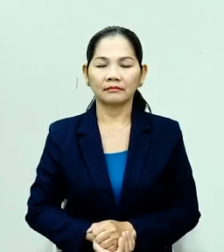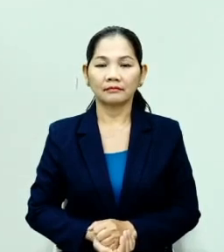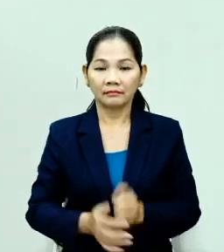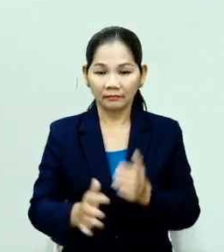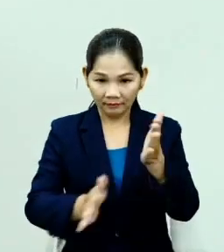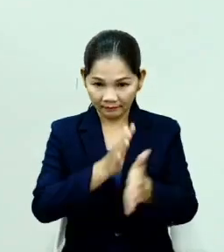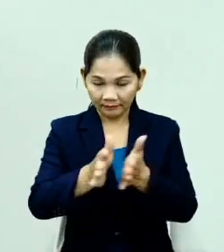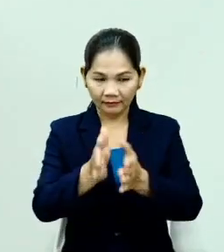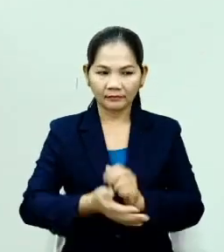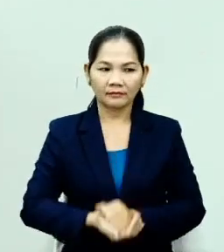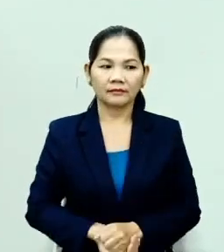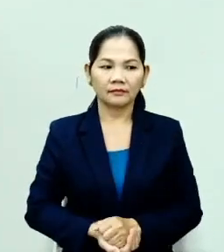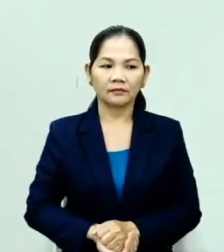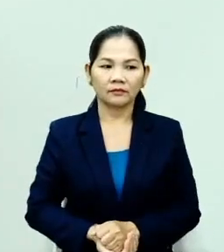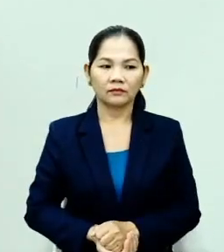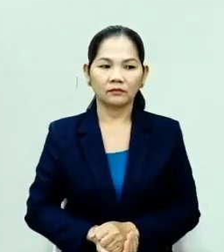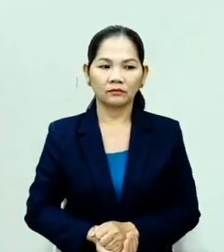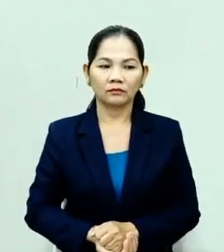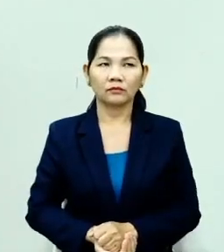cha ăn này lư lư nó con nè